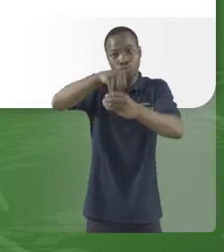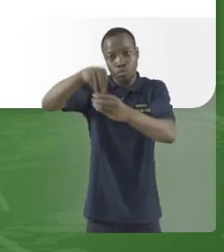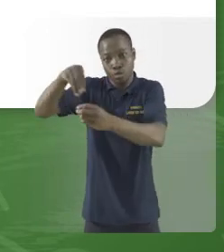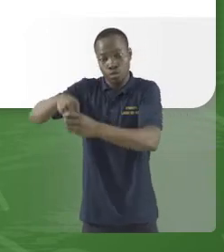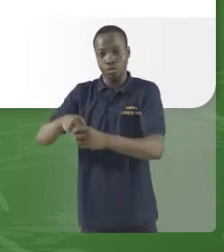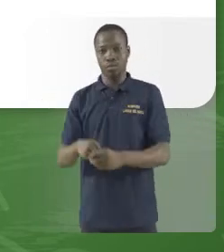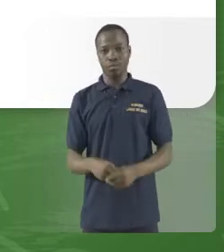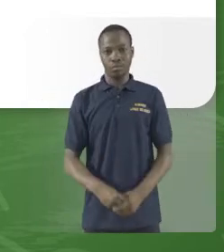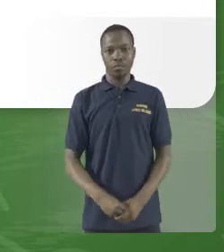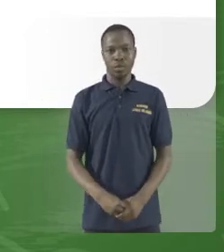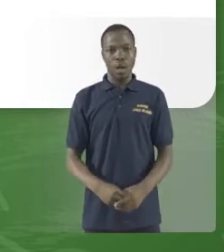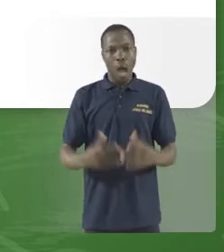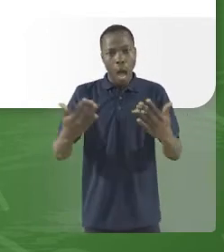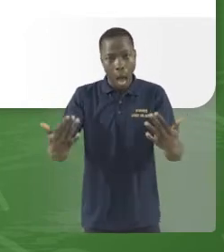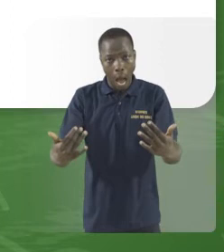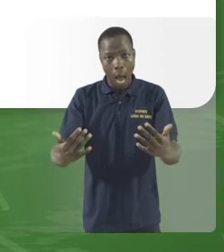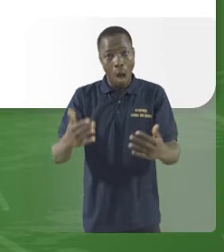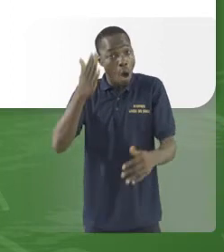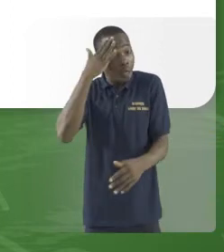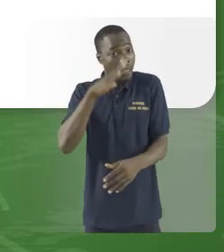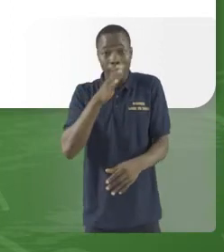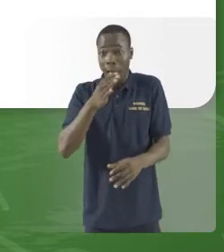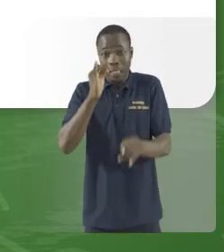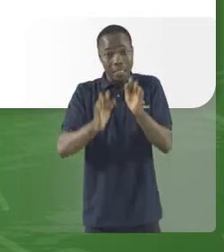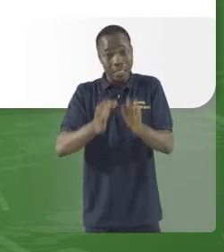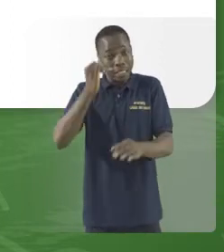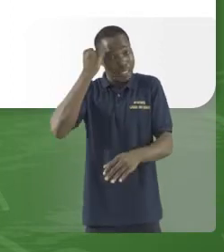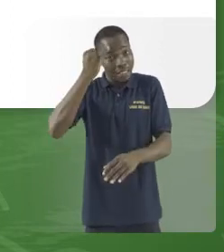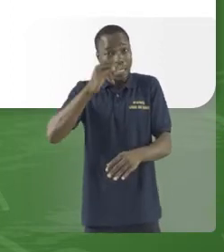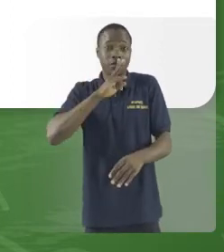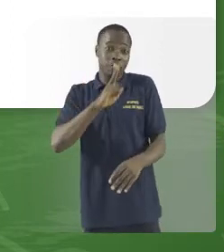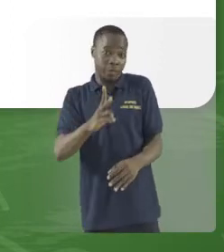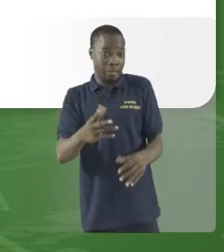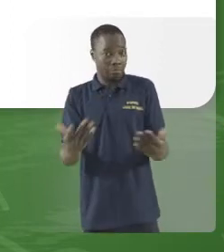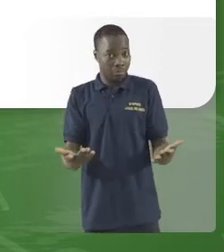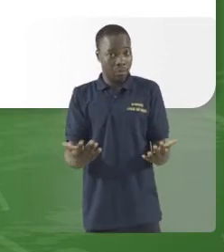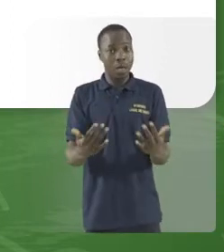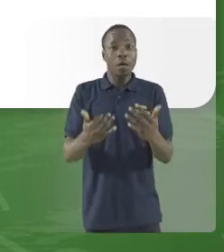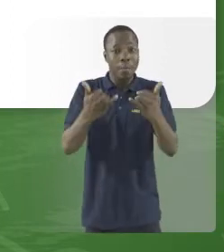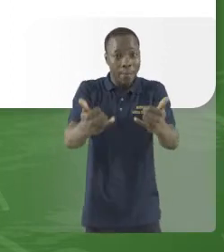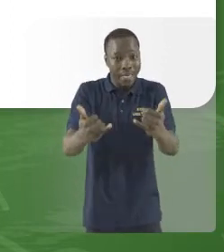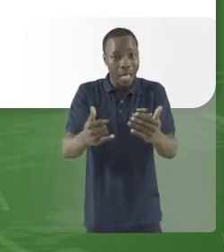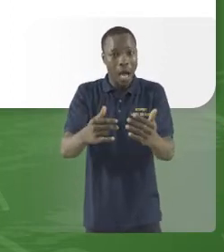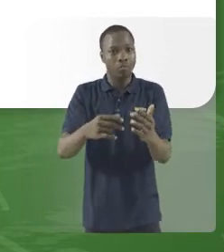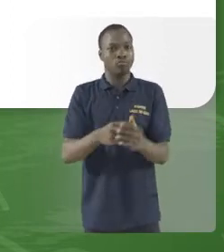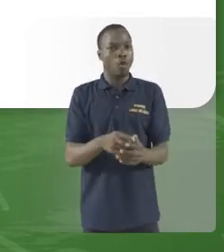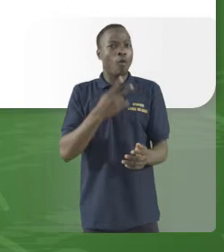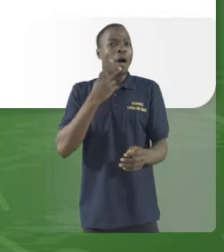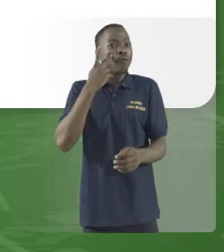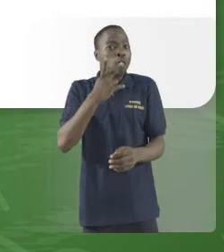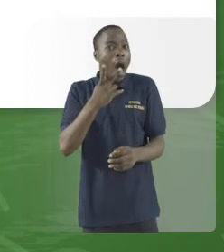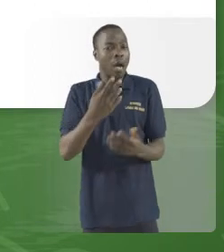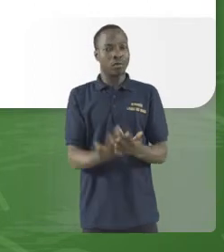Nous allons passer à la vérification de la première hypothèse. Mais pour vérifier la première hypothèse, nous allons la